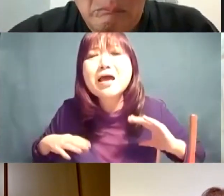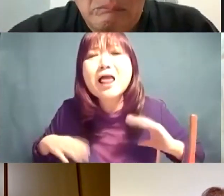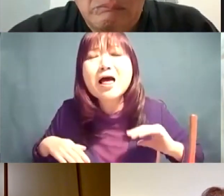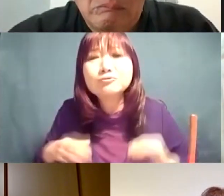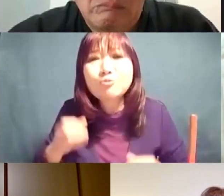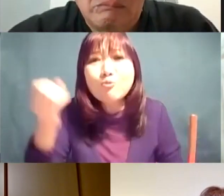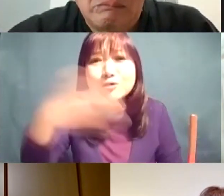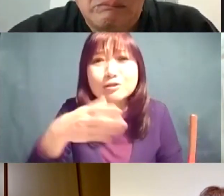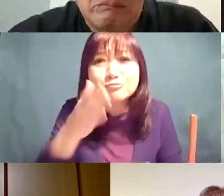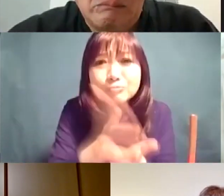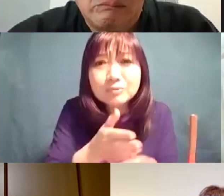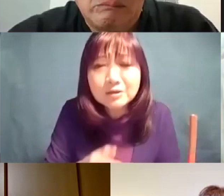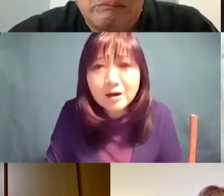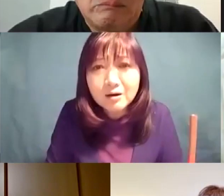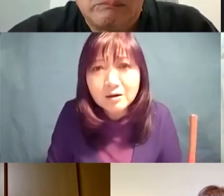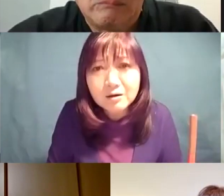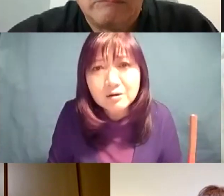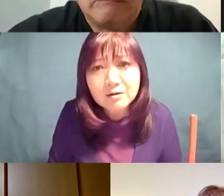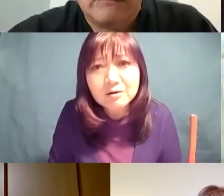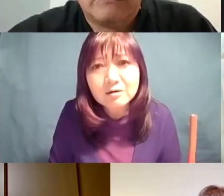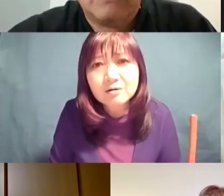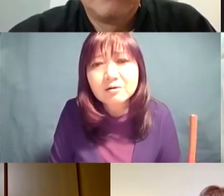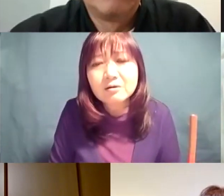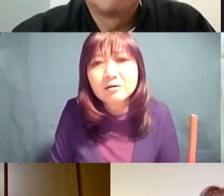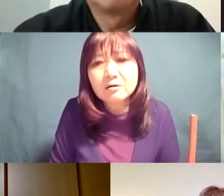えらそうに。